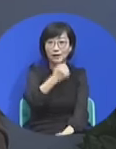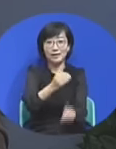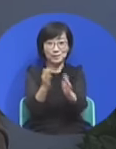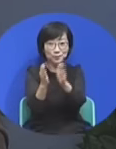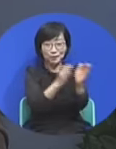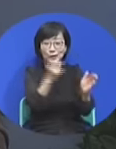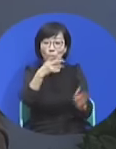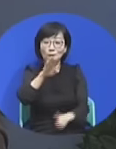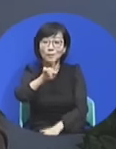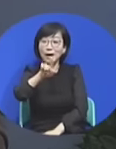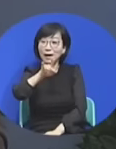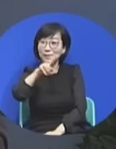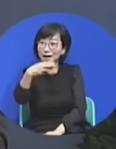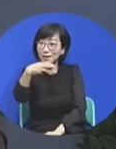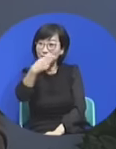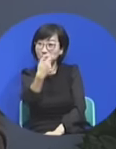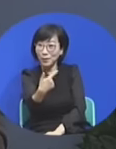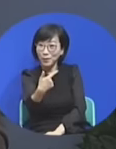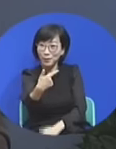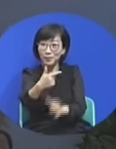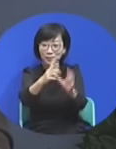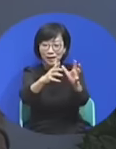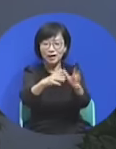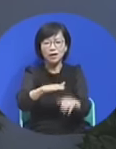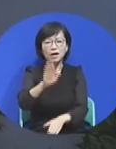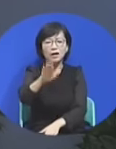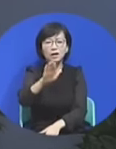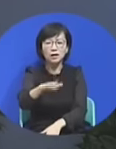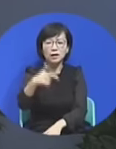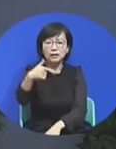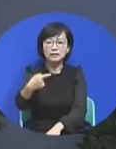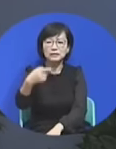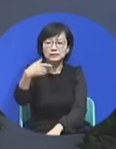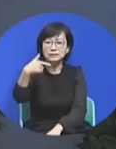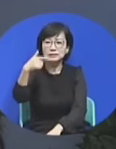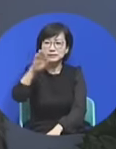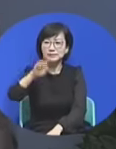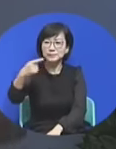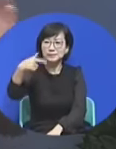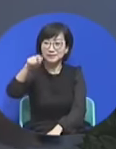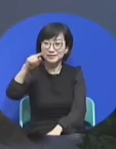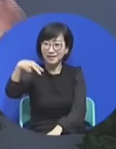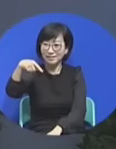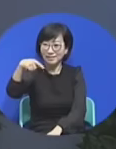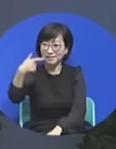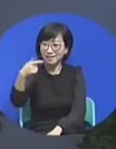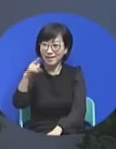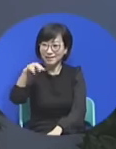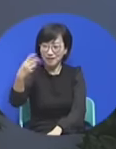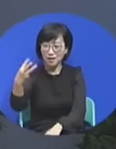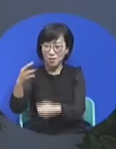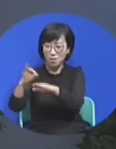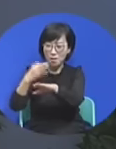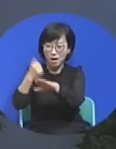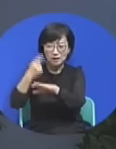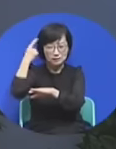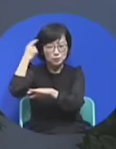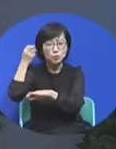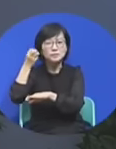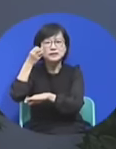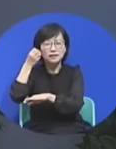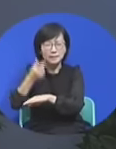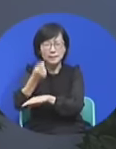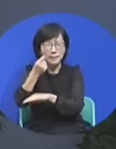gave this message in Babylon. 느부갓네살 왕은 정신이 이상해져서 저걸 산을 헤매다 죽게 될 것이니까 빨리 해돌아라게 피 비웃었어요.